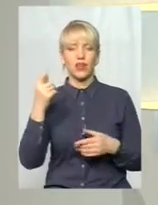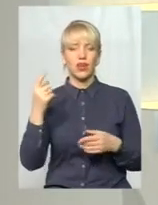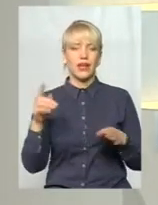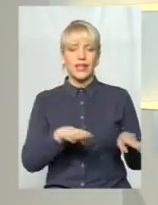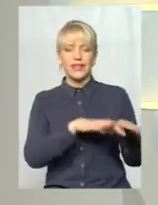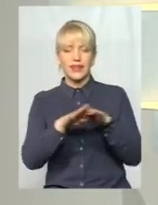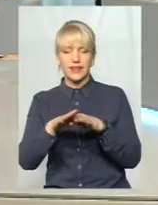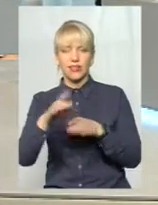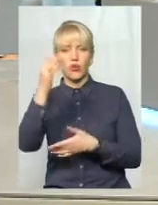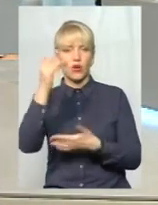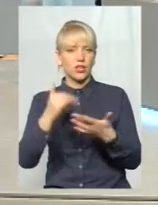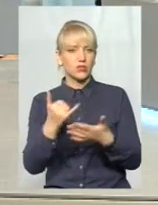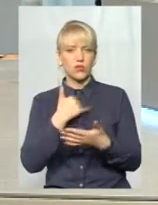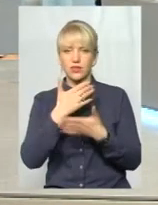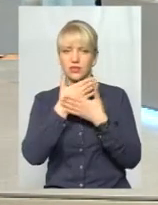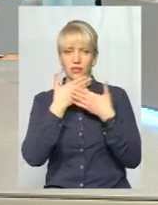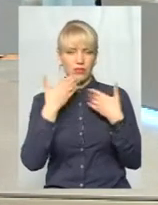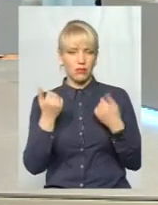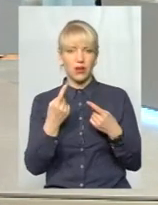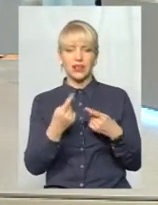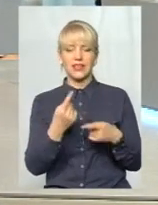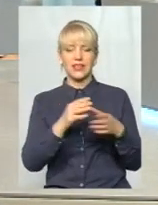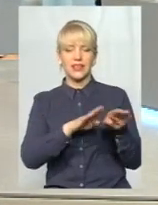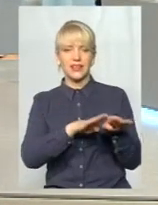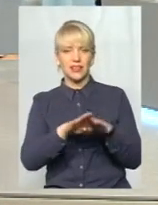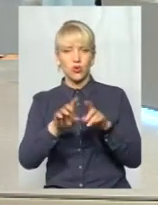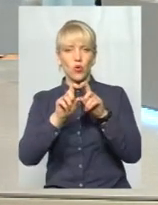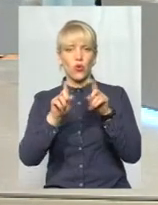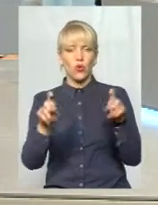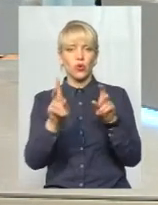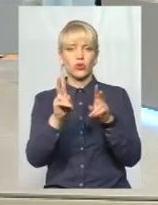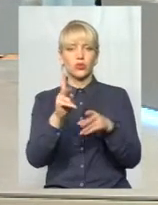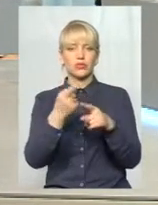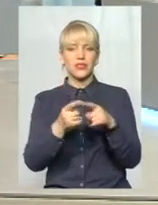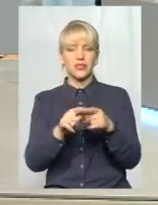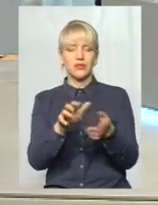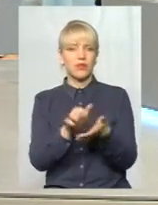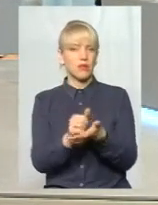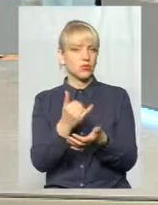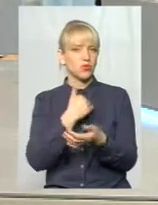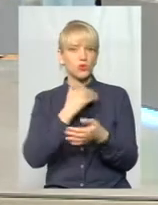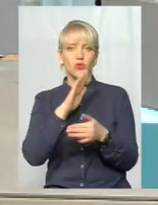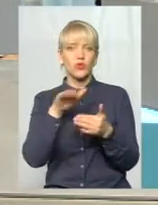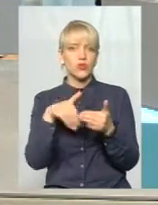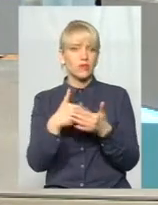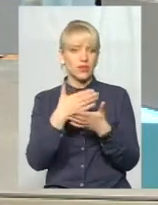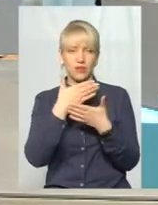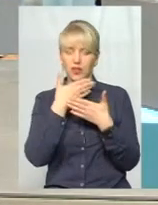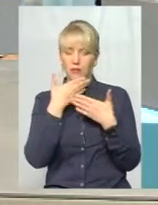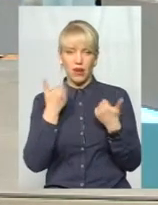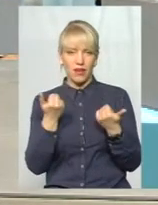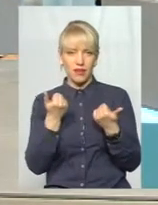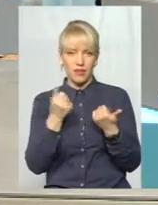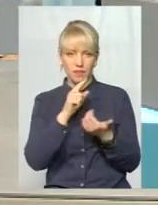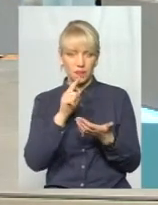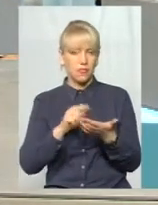немає, єдиної цифри немає, і єдиного органу, так, про який би цим займався, до сих пір немає. Немає. 2 роки тому